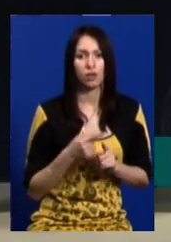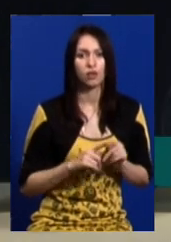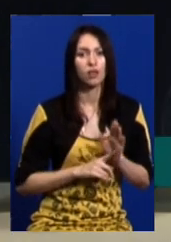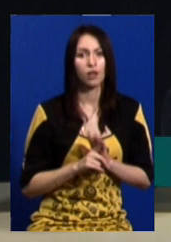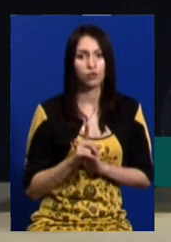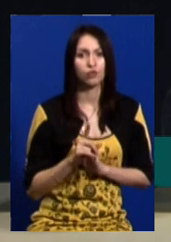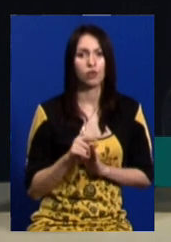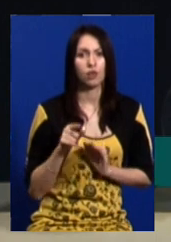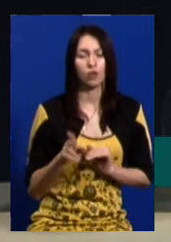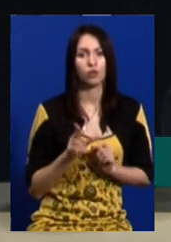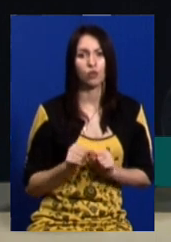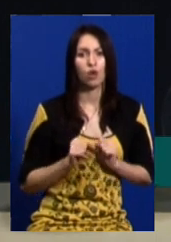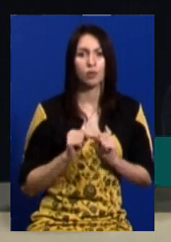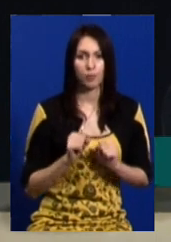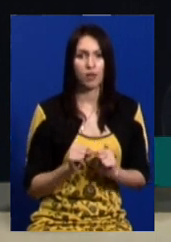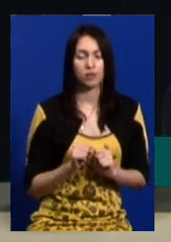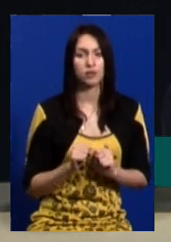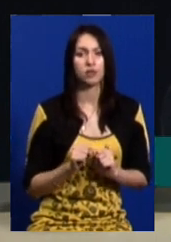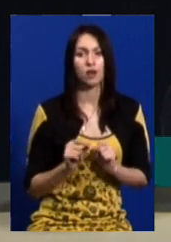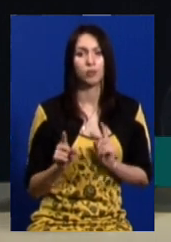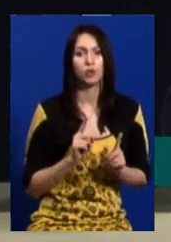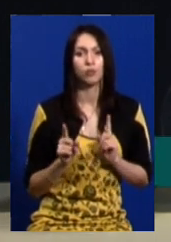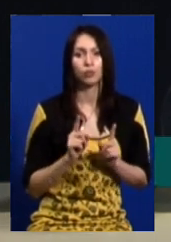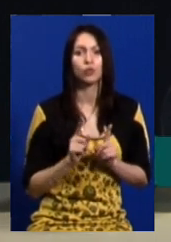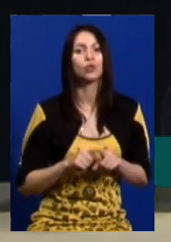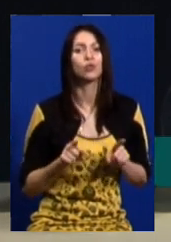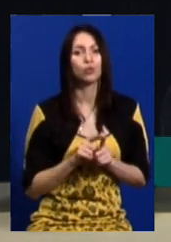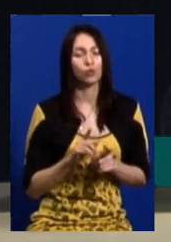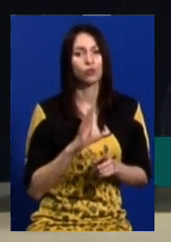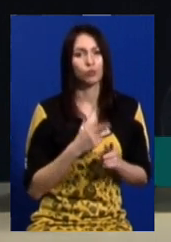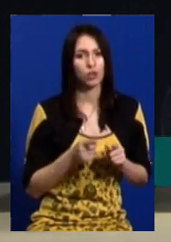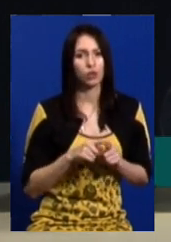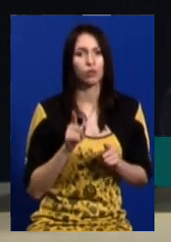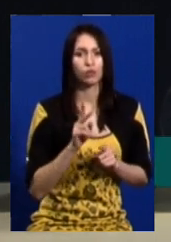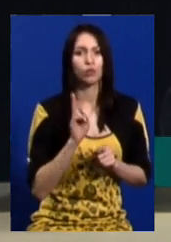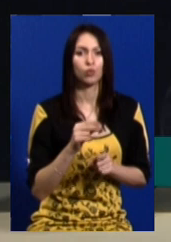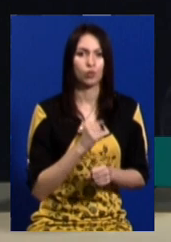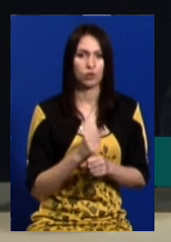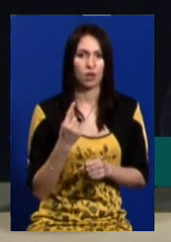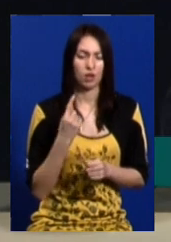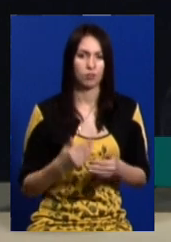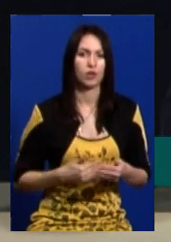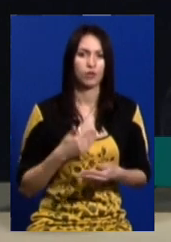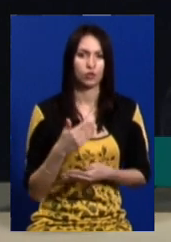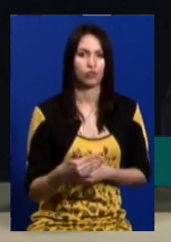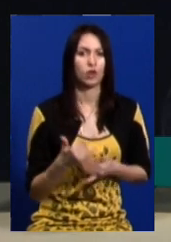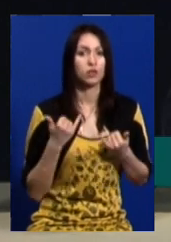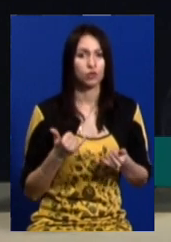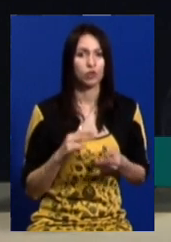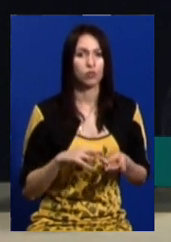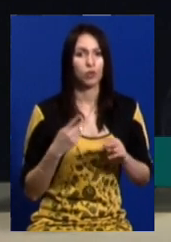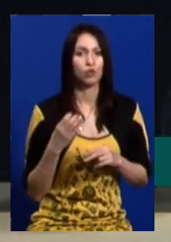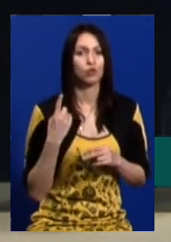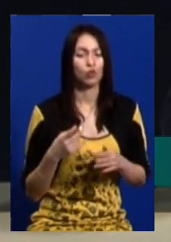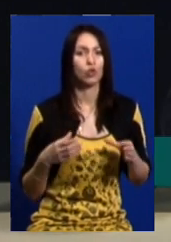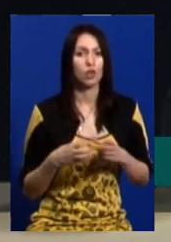ті, які відважилися, тому що теж існувало таке, хто зробить перший крок. От зараз переходить ще одна